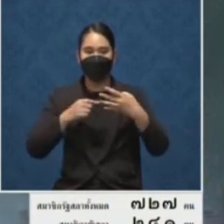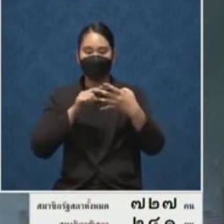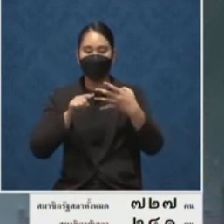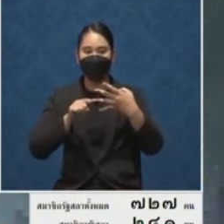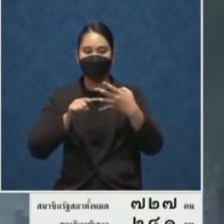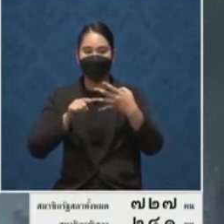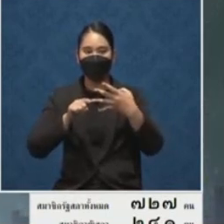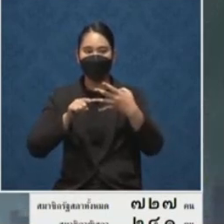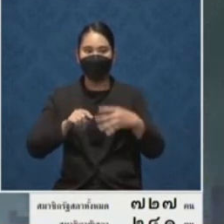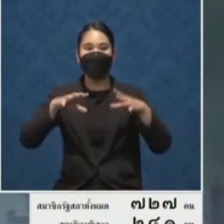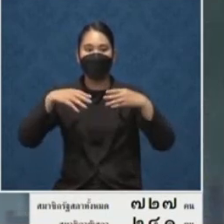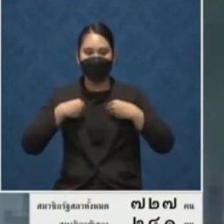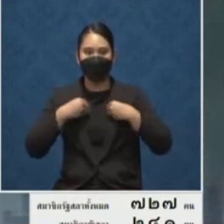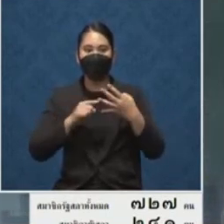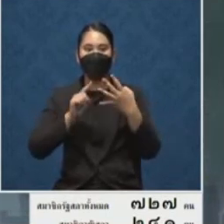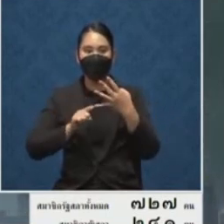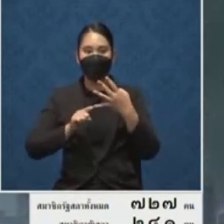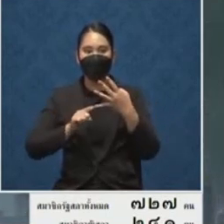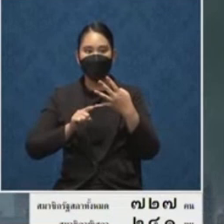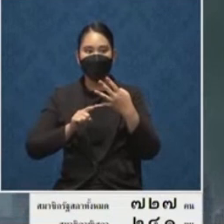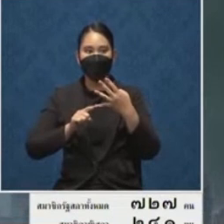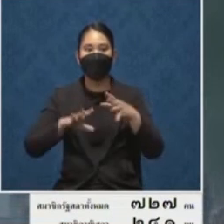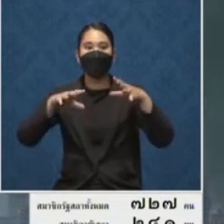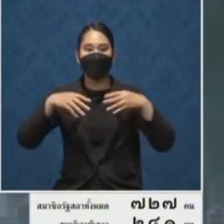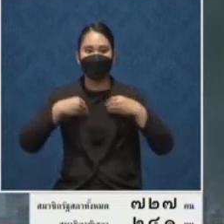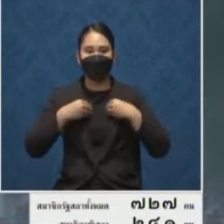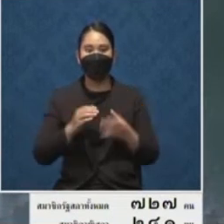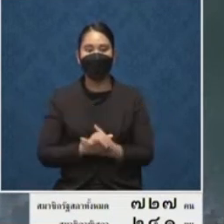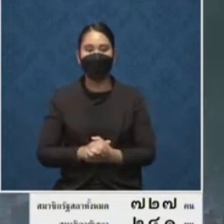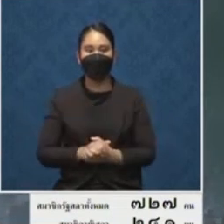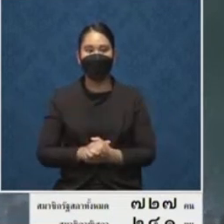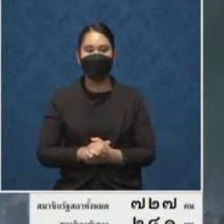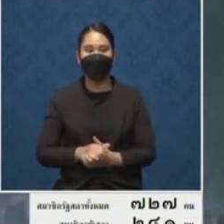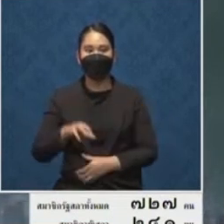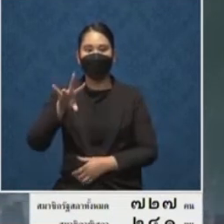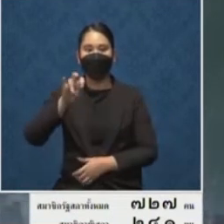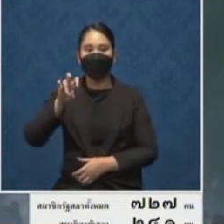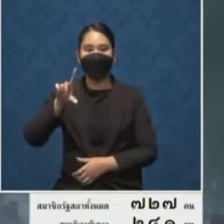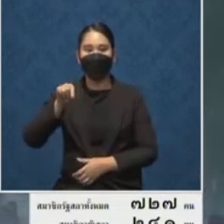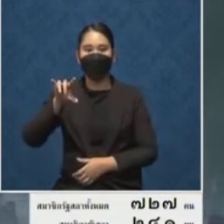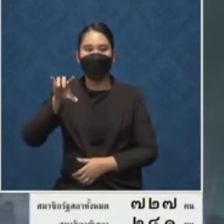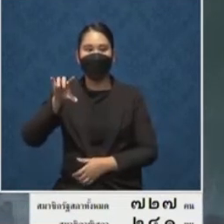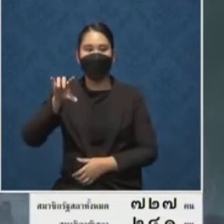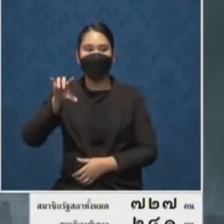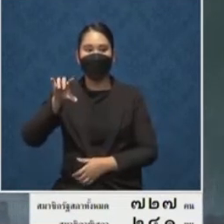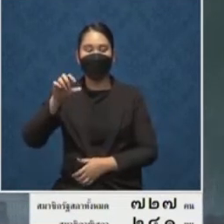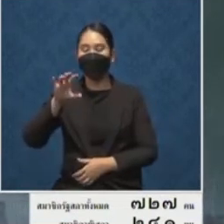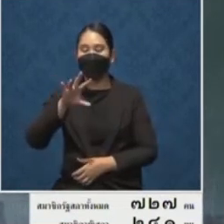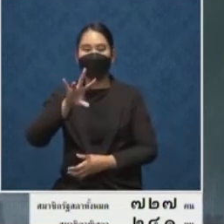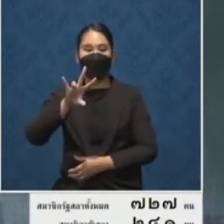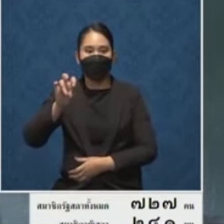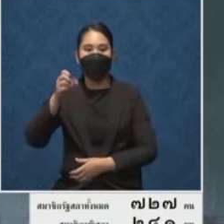1รับหลักการ2รับหลักการ3รับหลักการ4รับหลักการครับผ